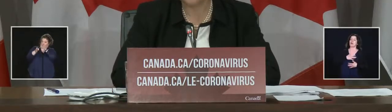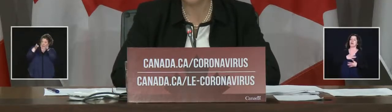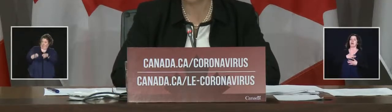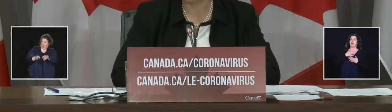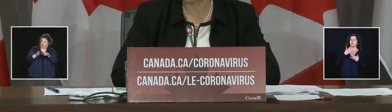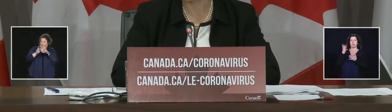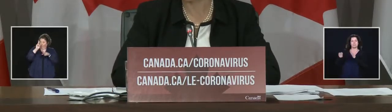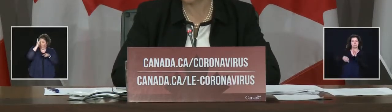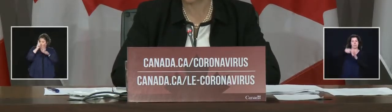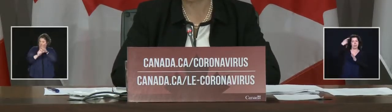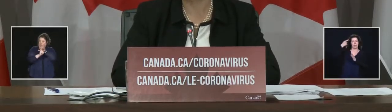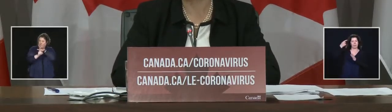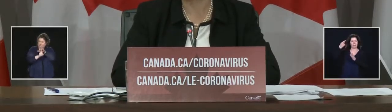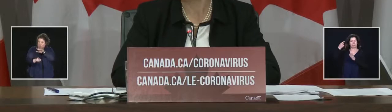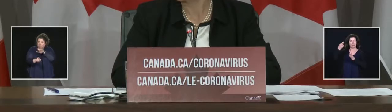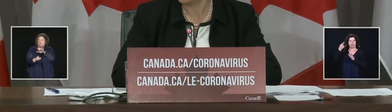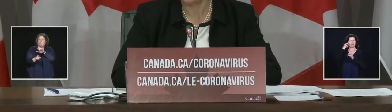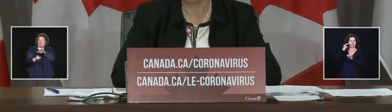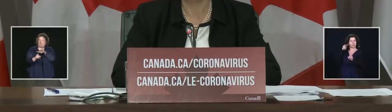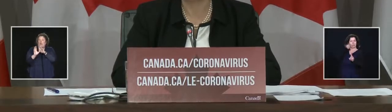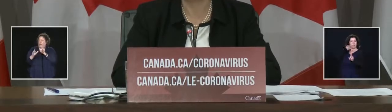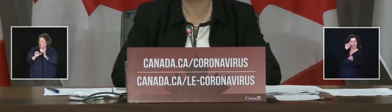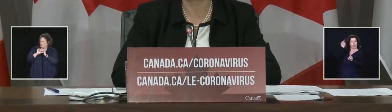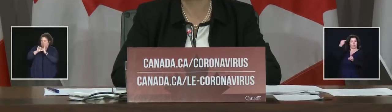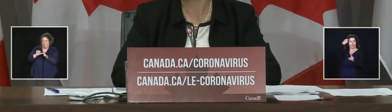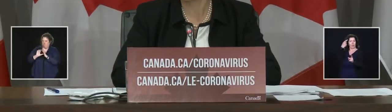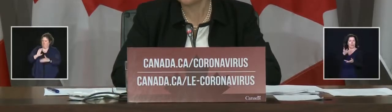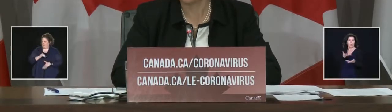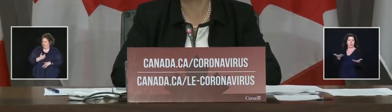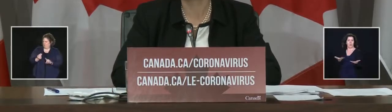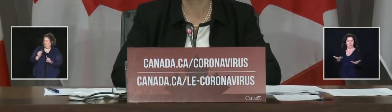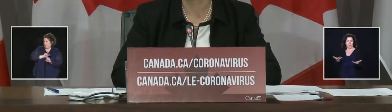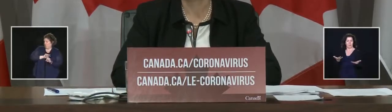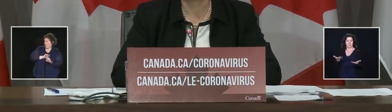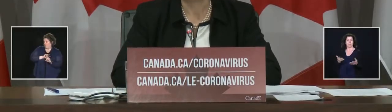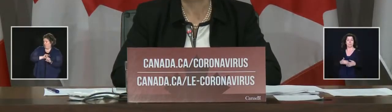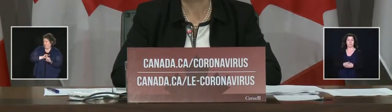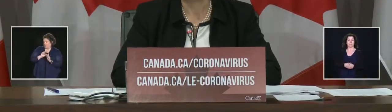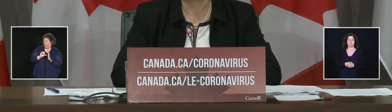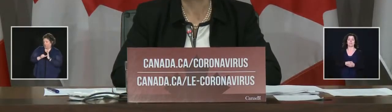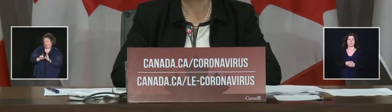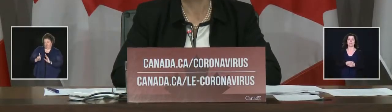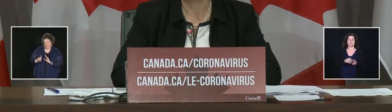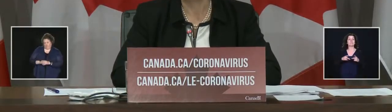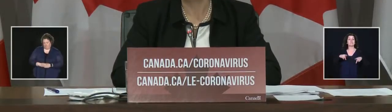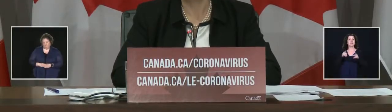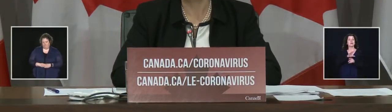gouvernement. Et c'est que le Canada et notre gouvernement,